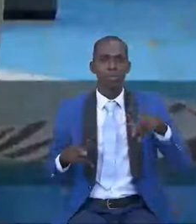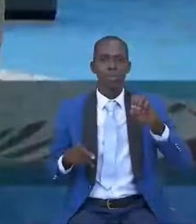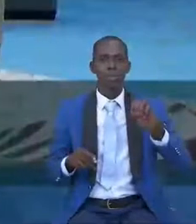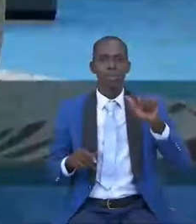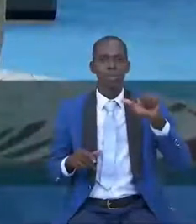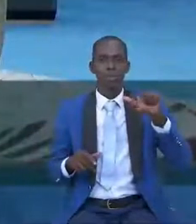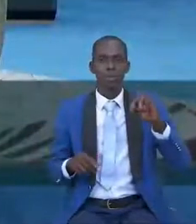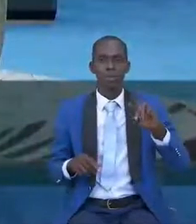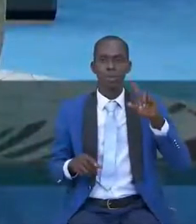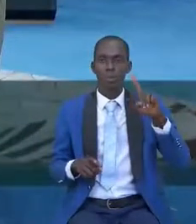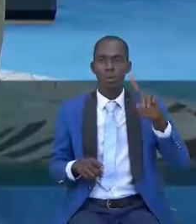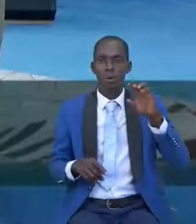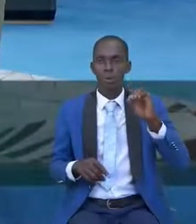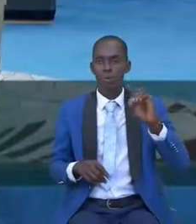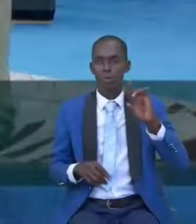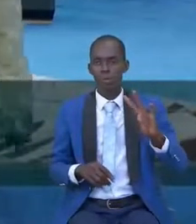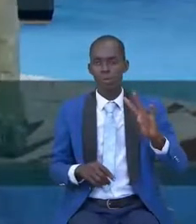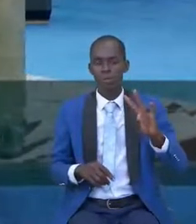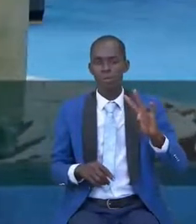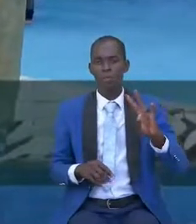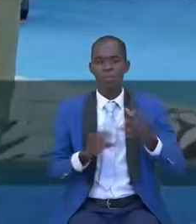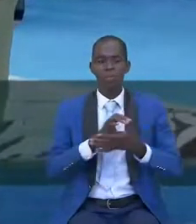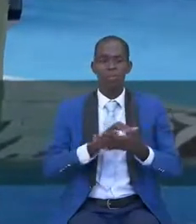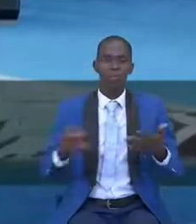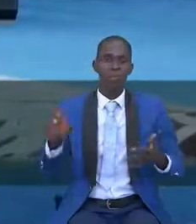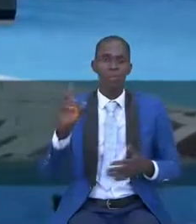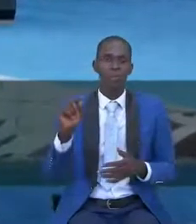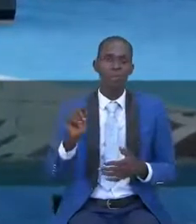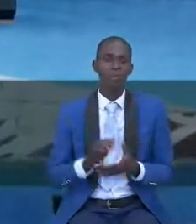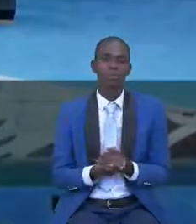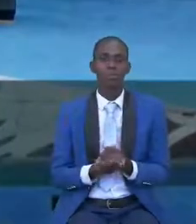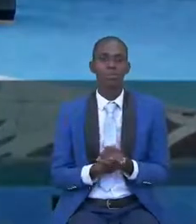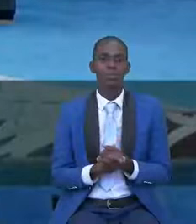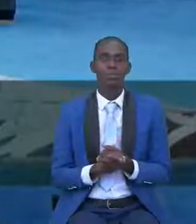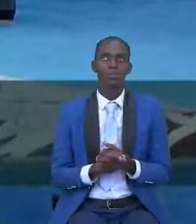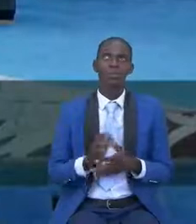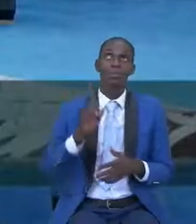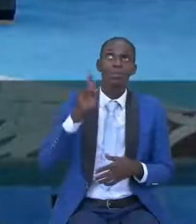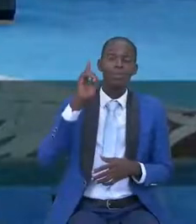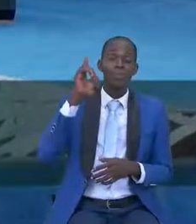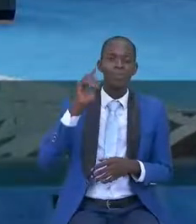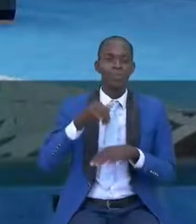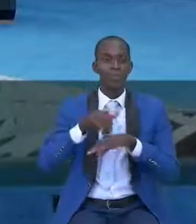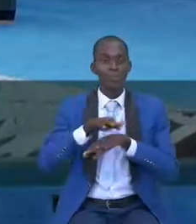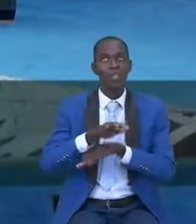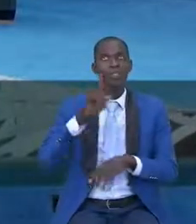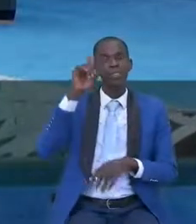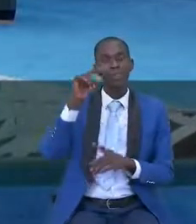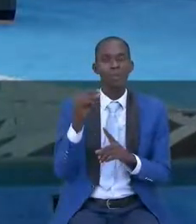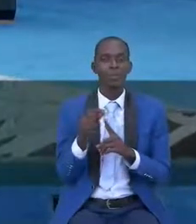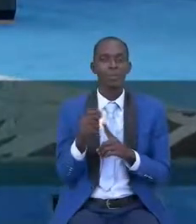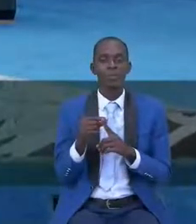Nous lisons le verset 20. Psaume 107, verset 20.